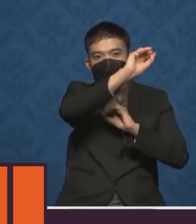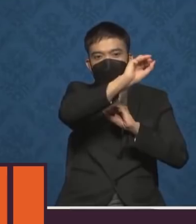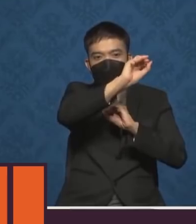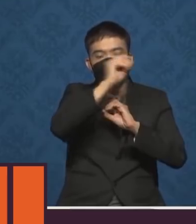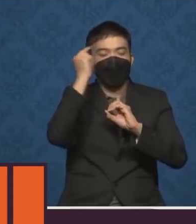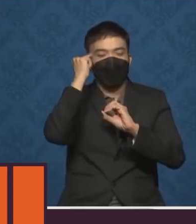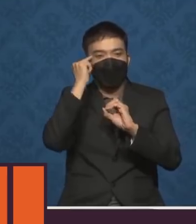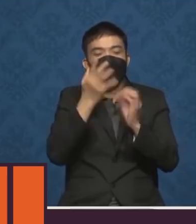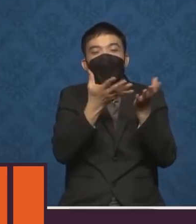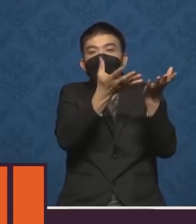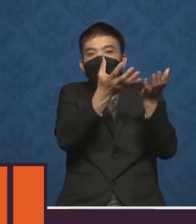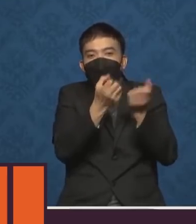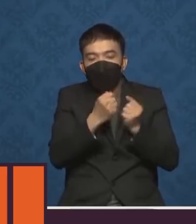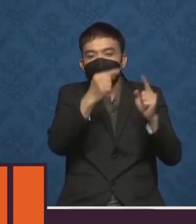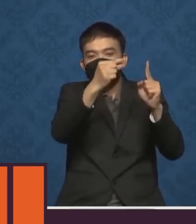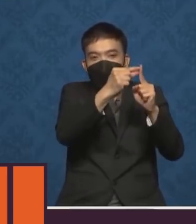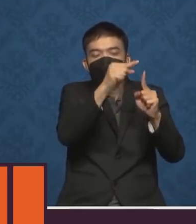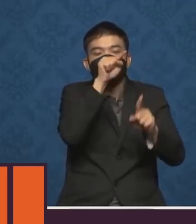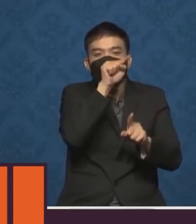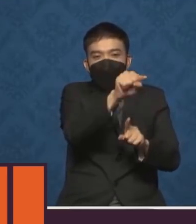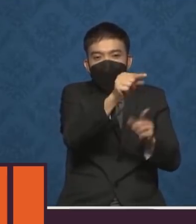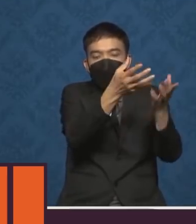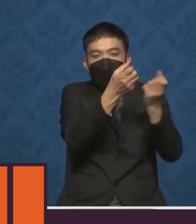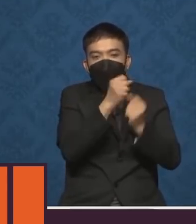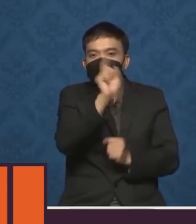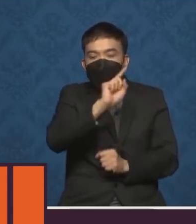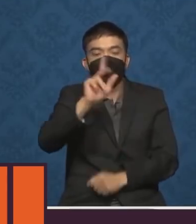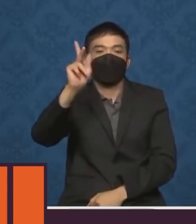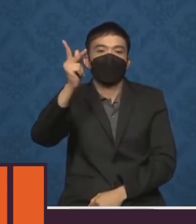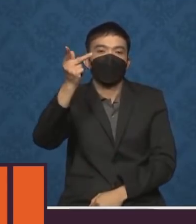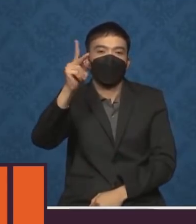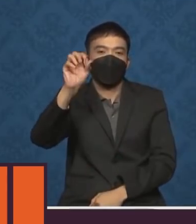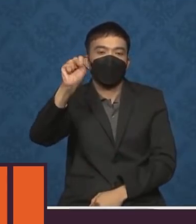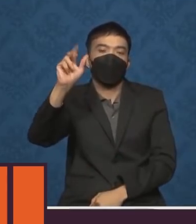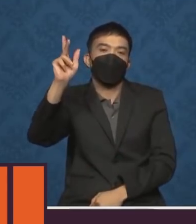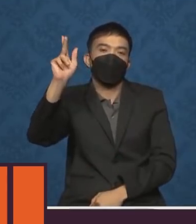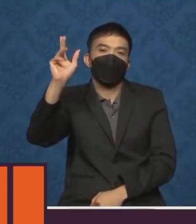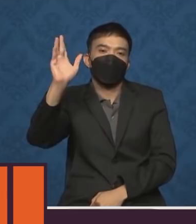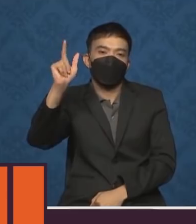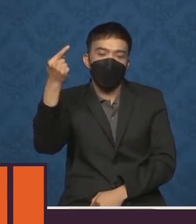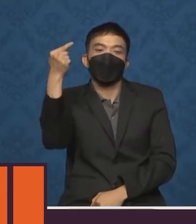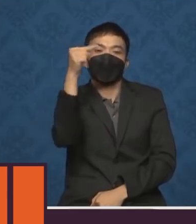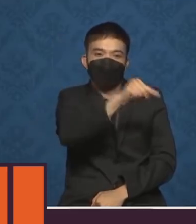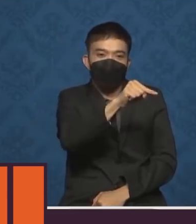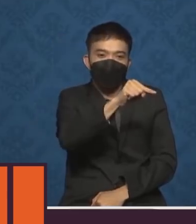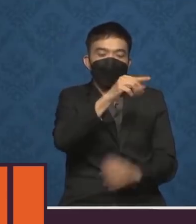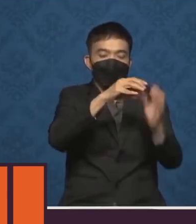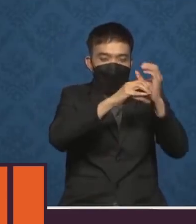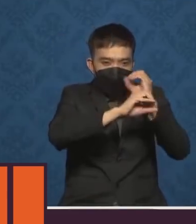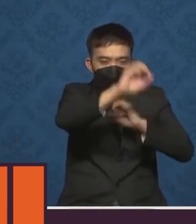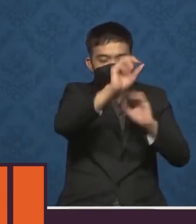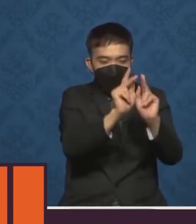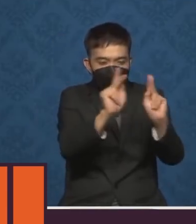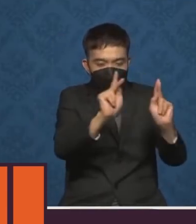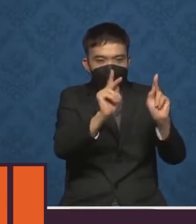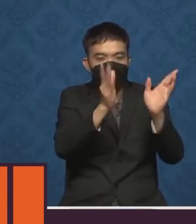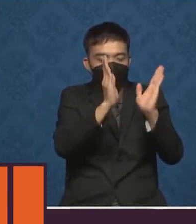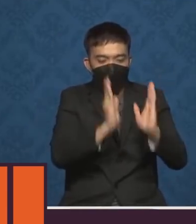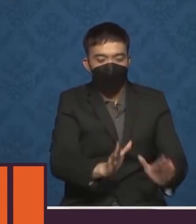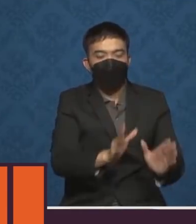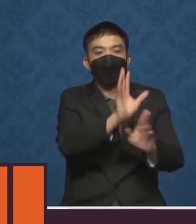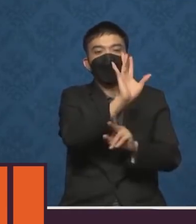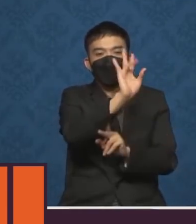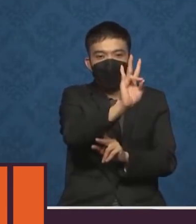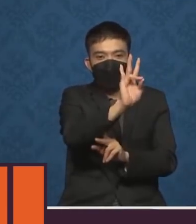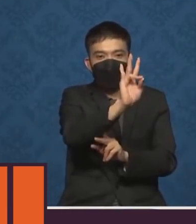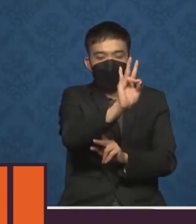มการณ์ของคสช.มานะครับโดยเฉพาะการที่พวกเขาแต่งตั้งกรรมการทั้ง7คนเข้าไปกสท